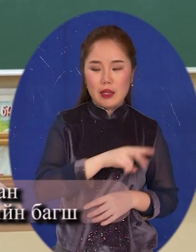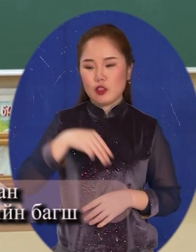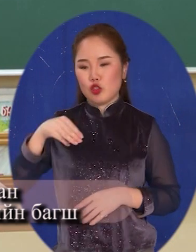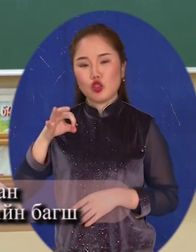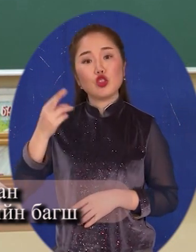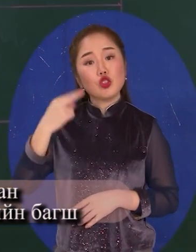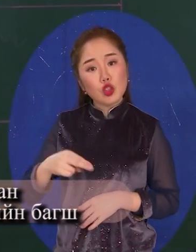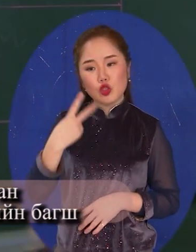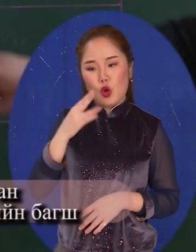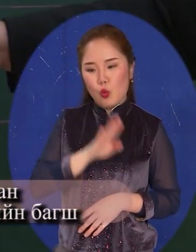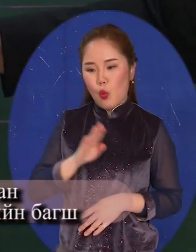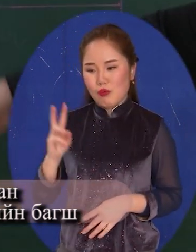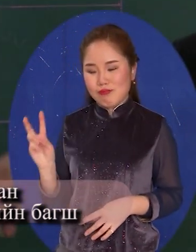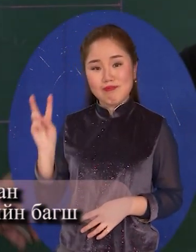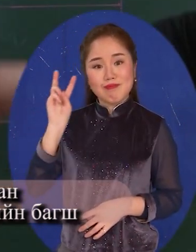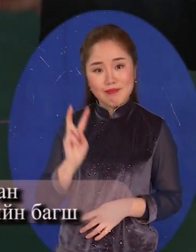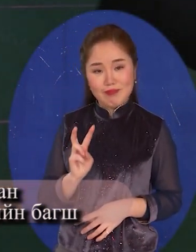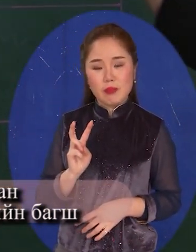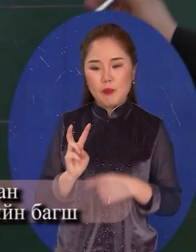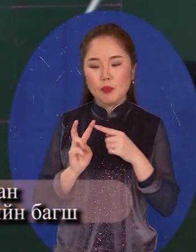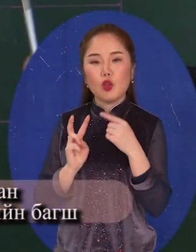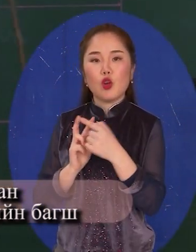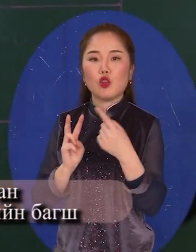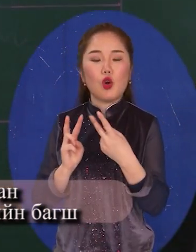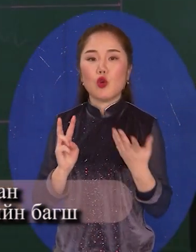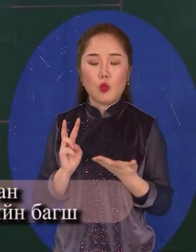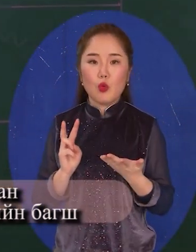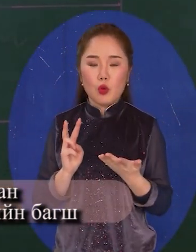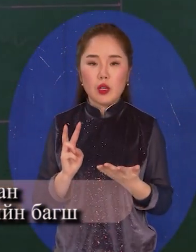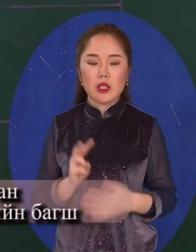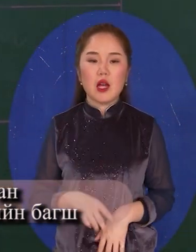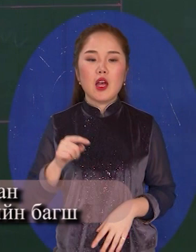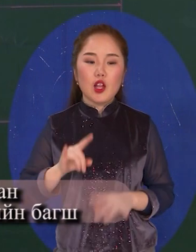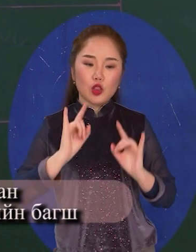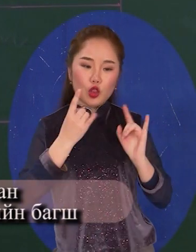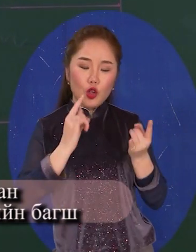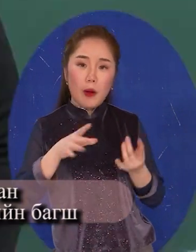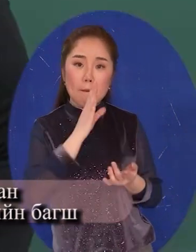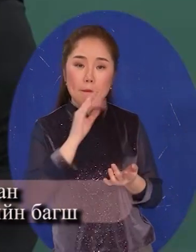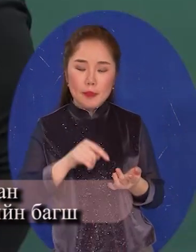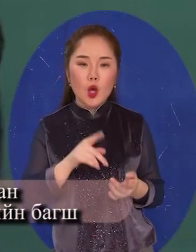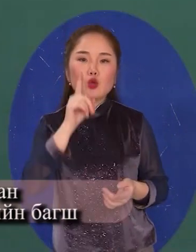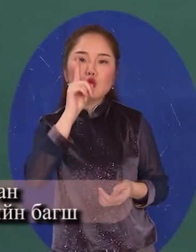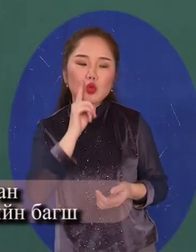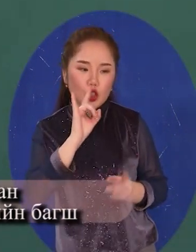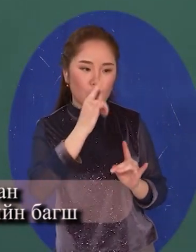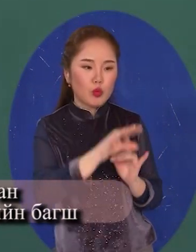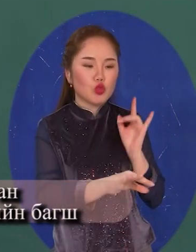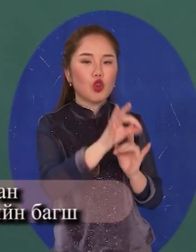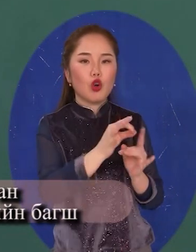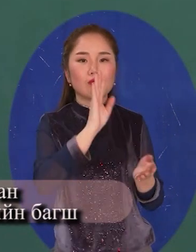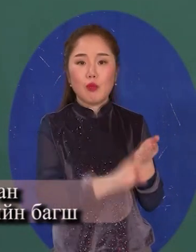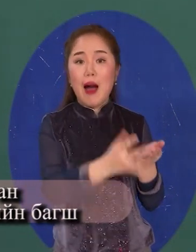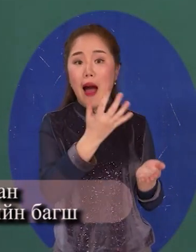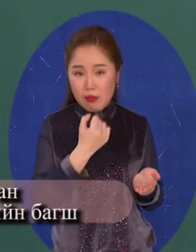бала қатысқалы келген екен. Олар мына ойыншықтардан таңдағанын алыпты. Марал,